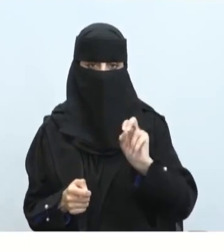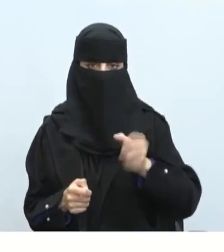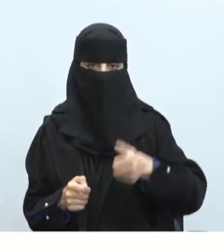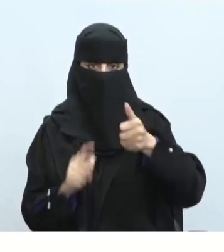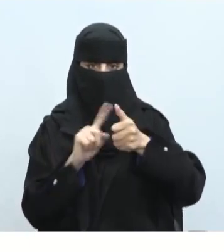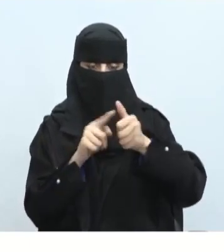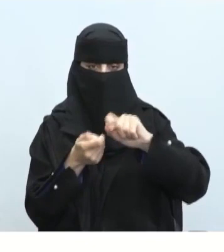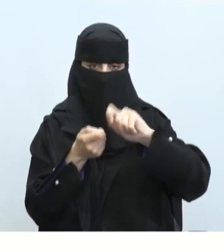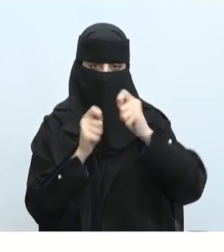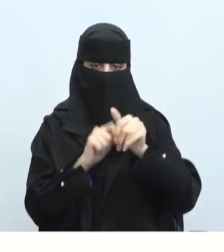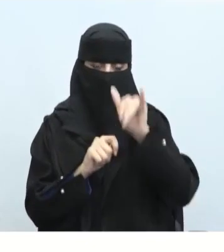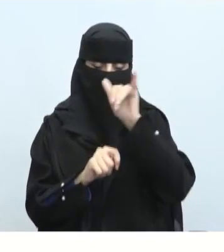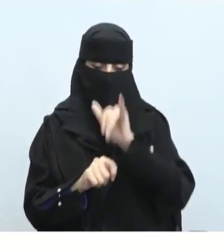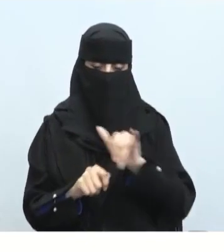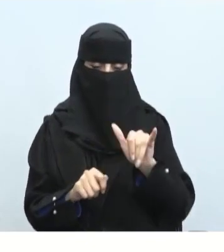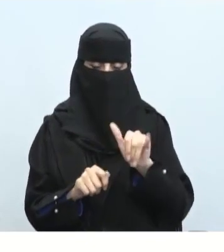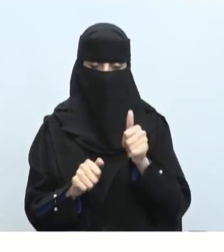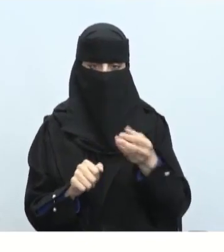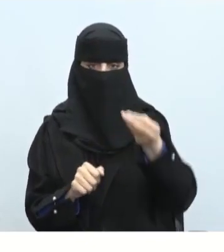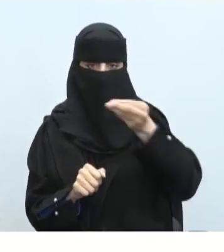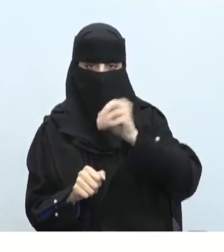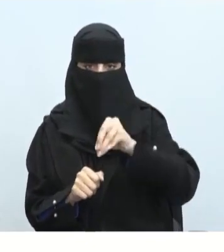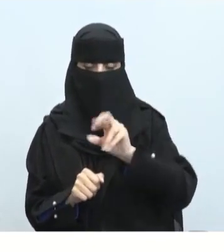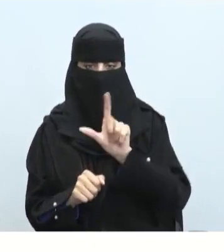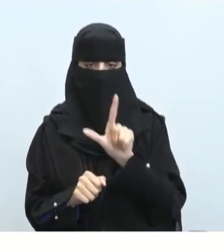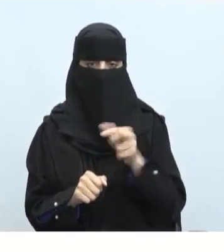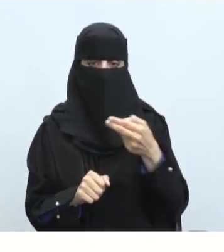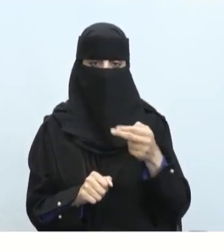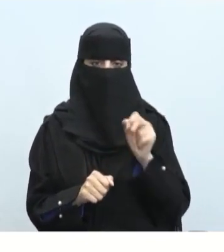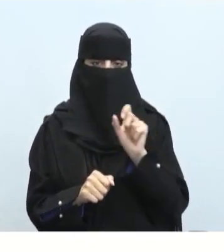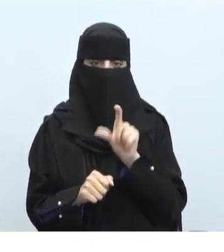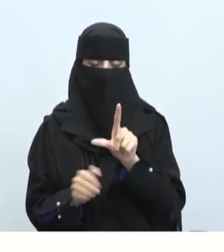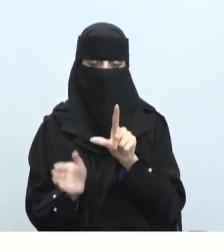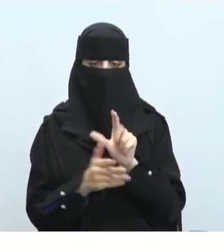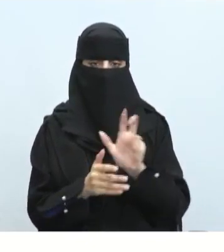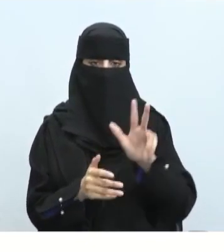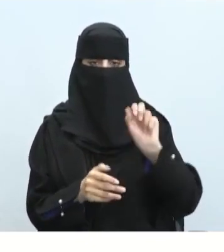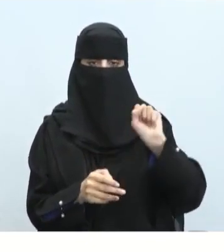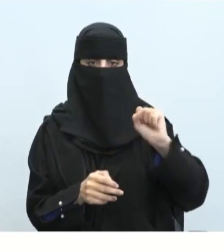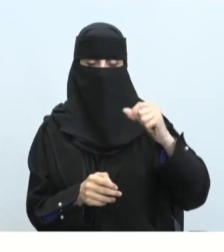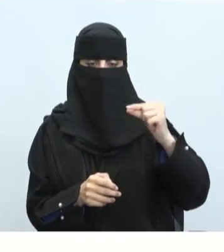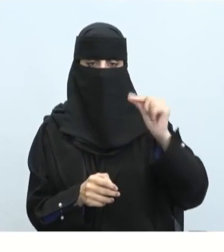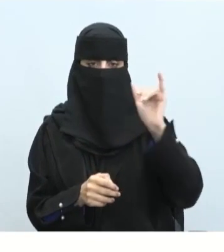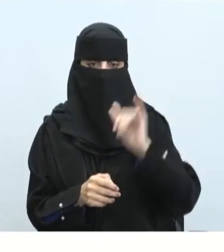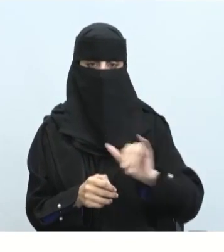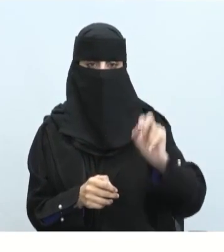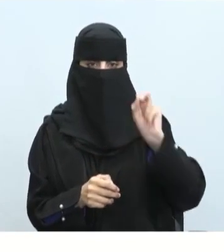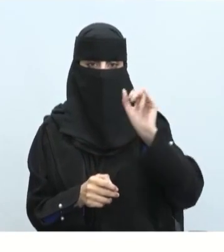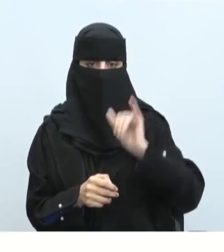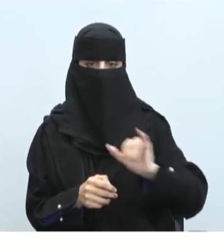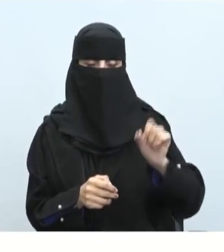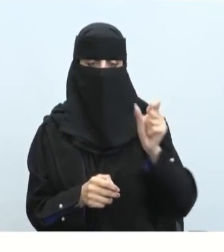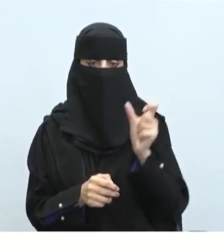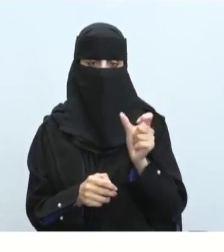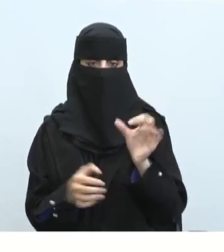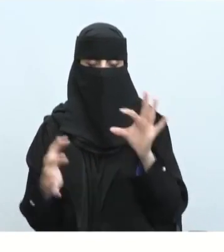الشكل لعل الصديقين متفقان لاحظ الصديقين